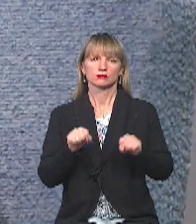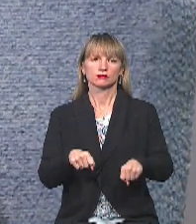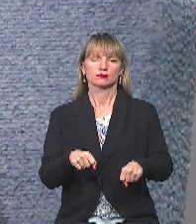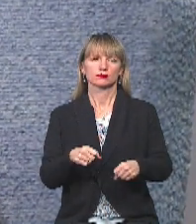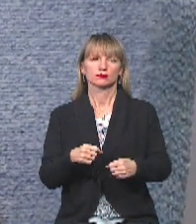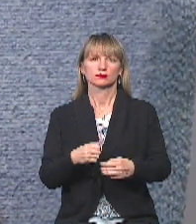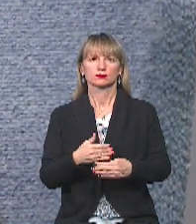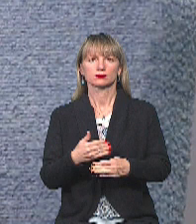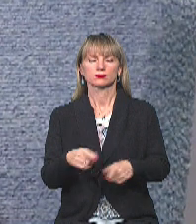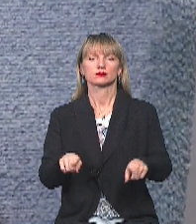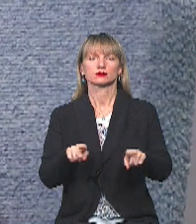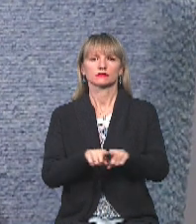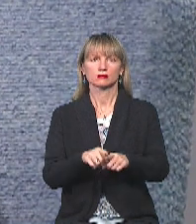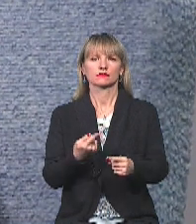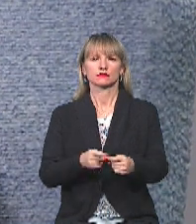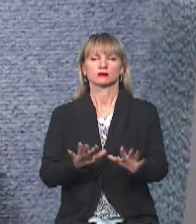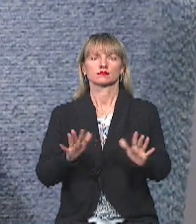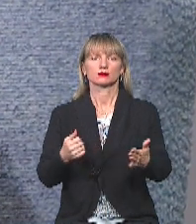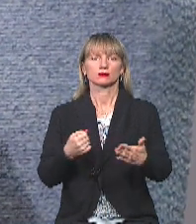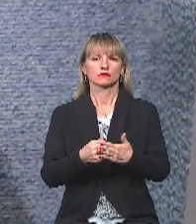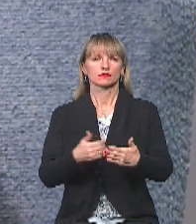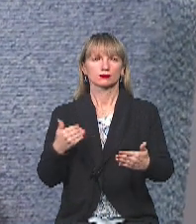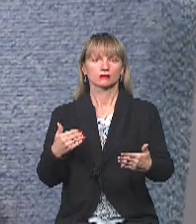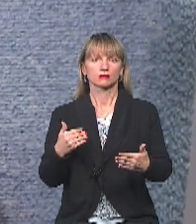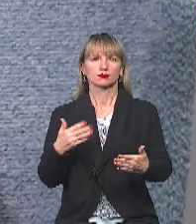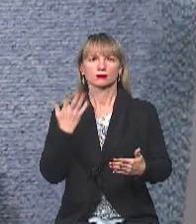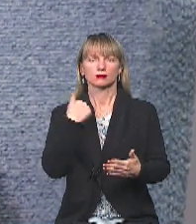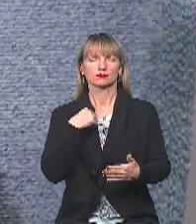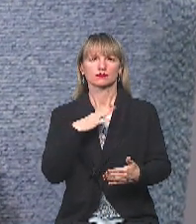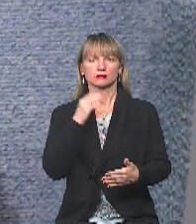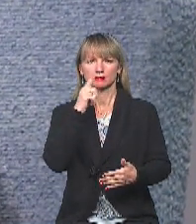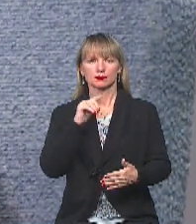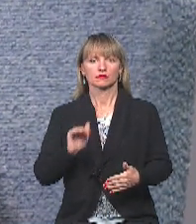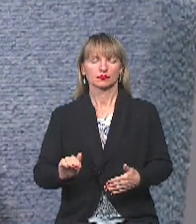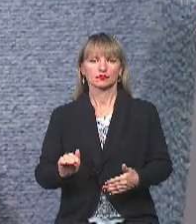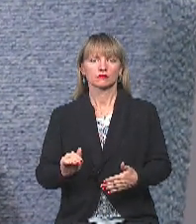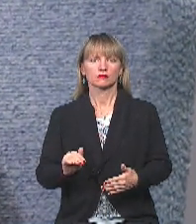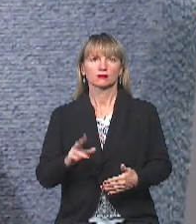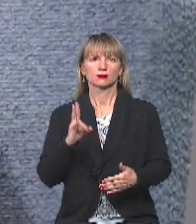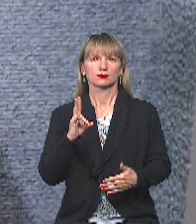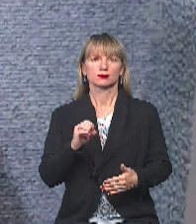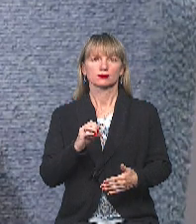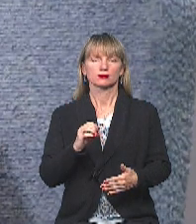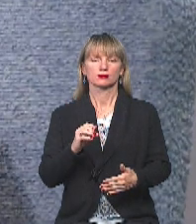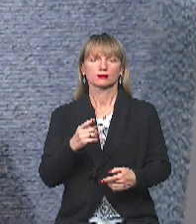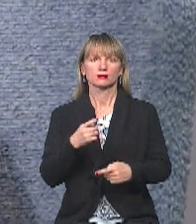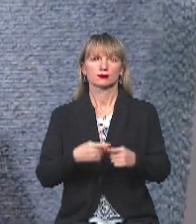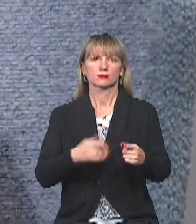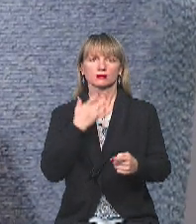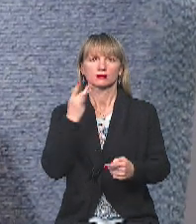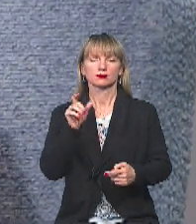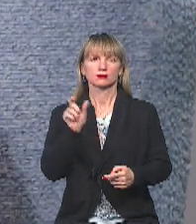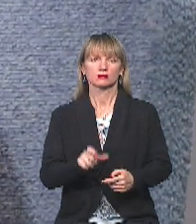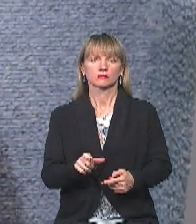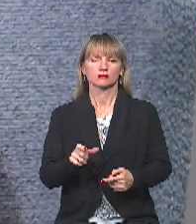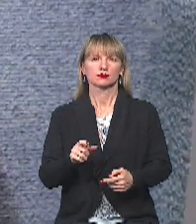оцінок. Саме так це трапилось, бо до того я була такою дитиною, напіврозпаду Радянського Союзу, напіврадянською людиною. А